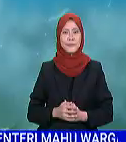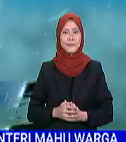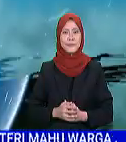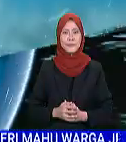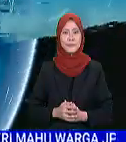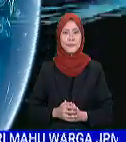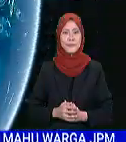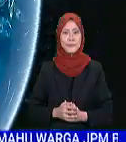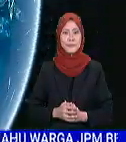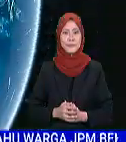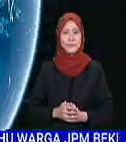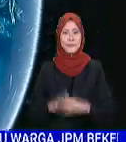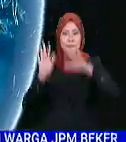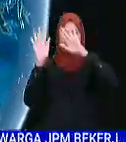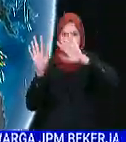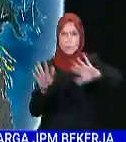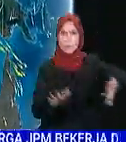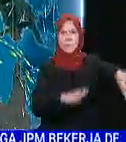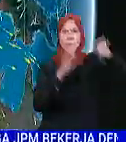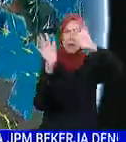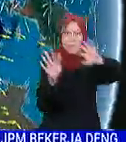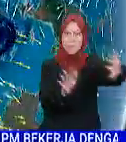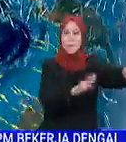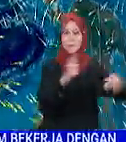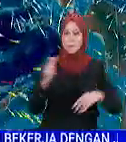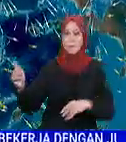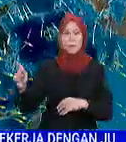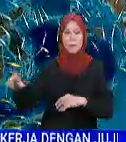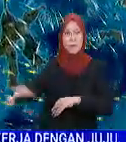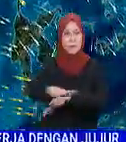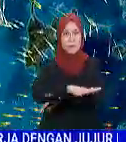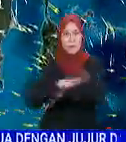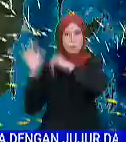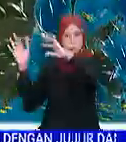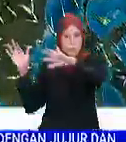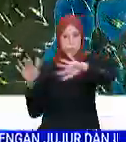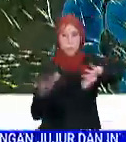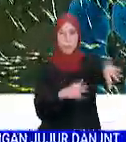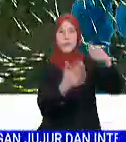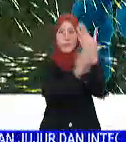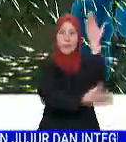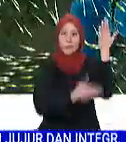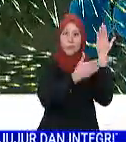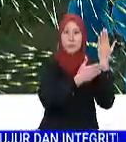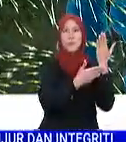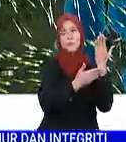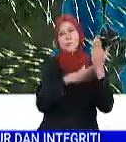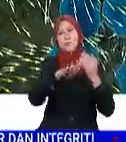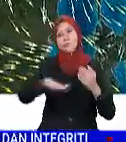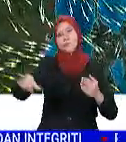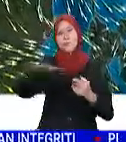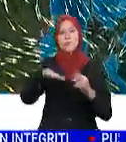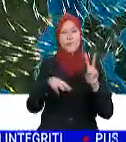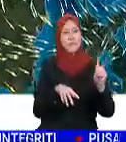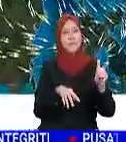Dapat diperhatikan ketika ini, angin masih lagi bertiup dari timur laut menuju ke semenanjung Malaysia dengan kelajuan yang agak sederhana